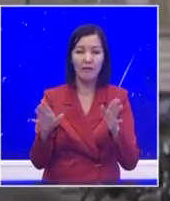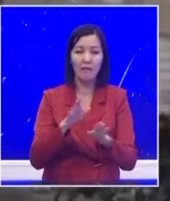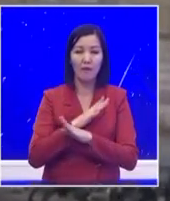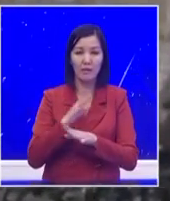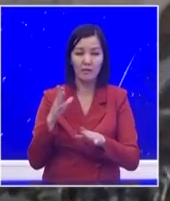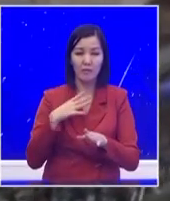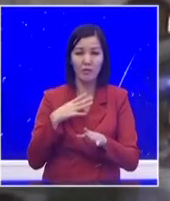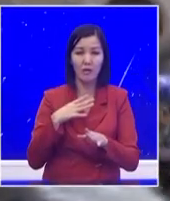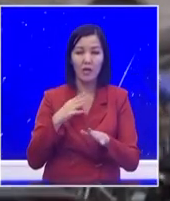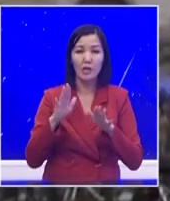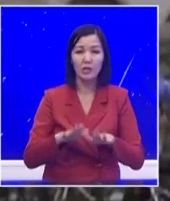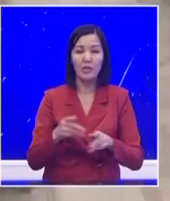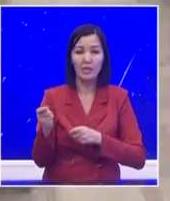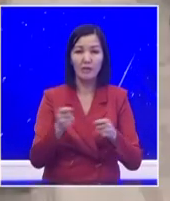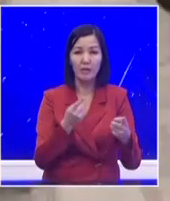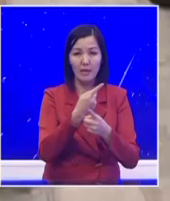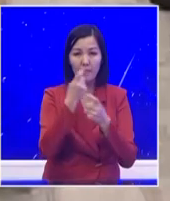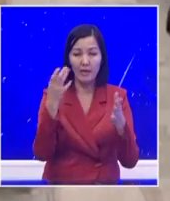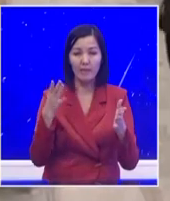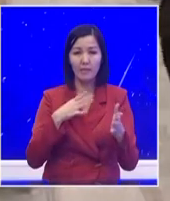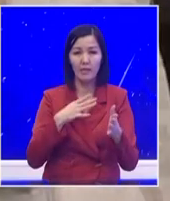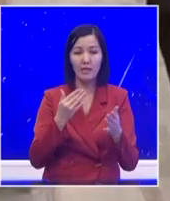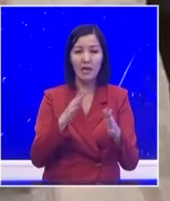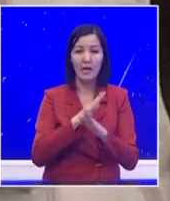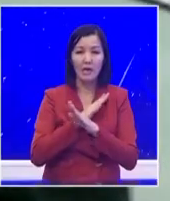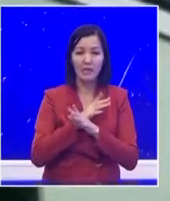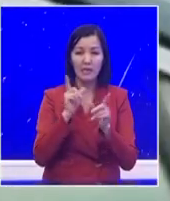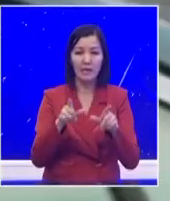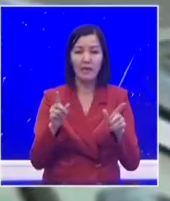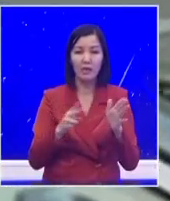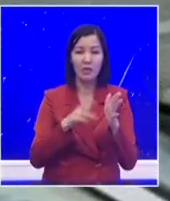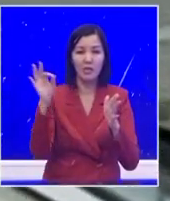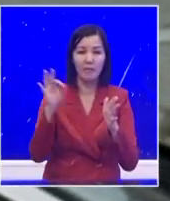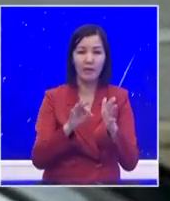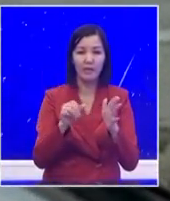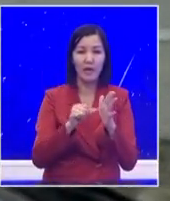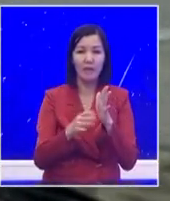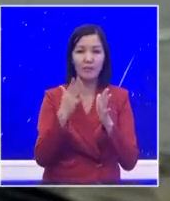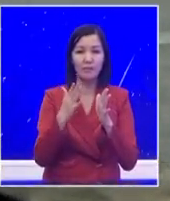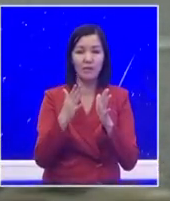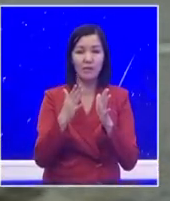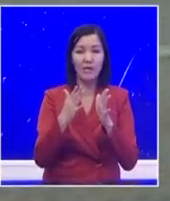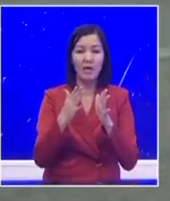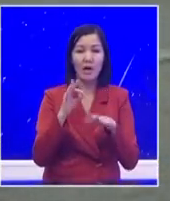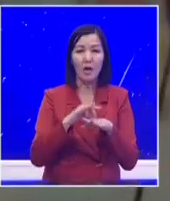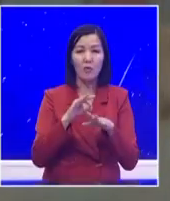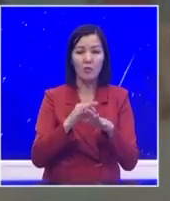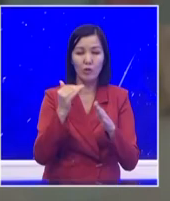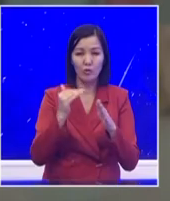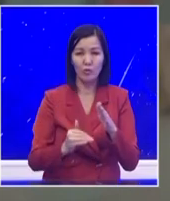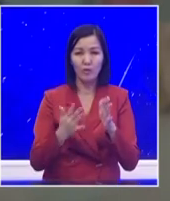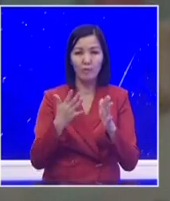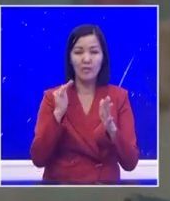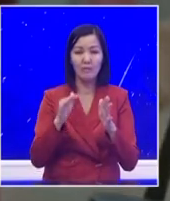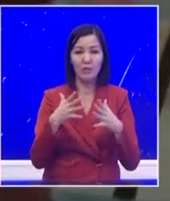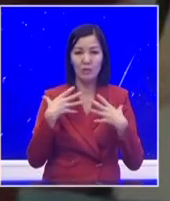Бұл туралы жергілікті билік мәлімдеді. Айтуларынша қаза болғандардың 7%-ы 65 жастан төмендегі науқастар. 5000 адам